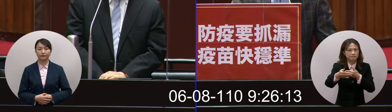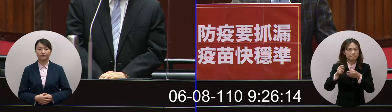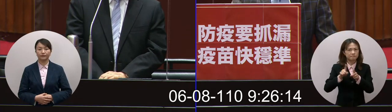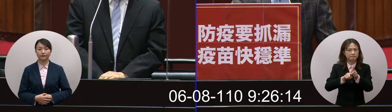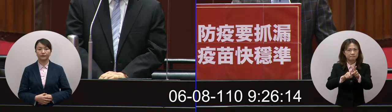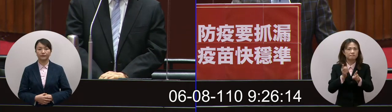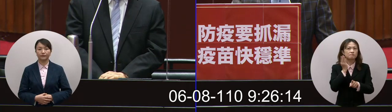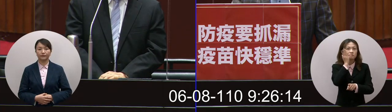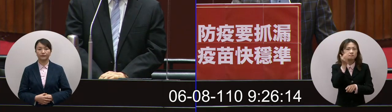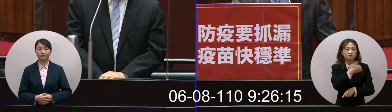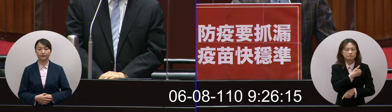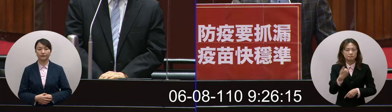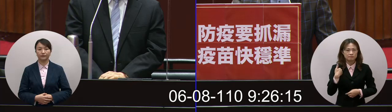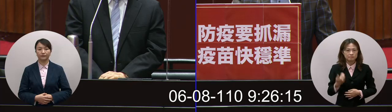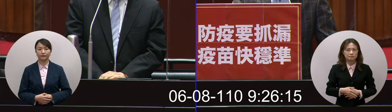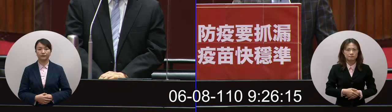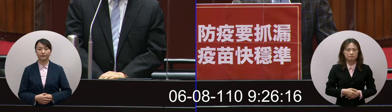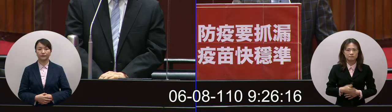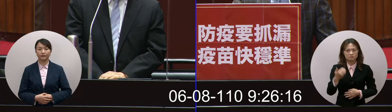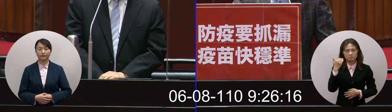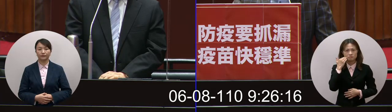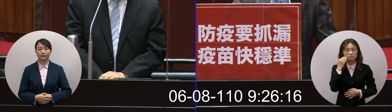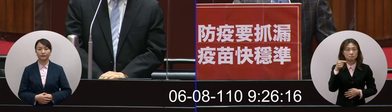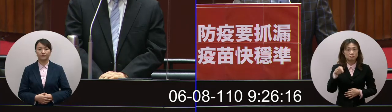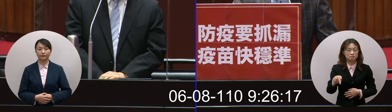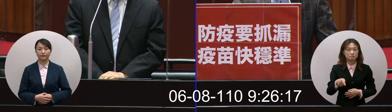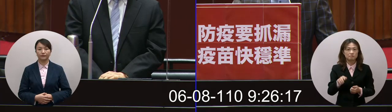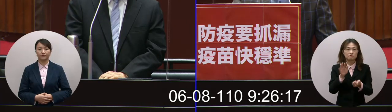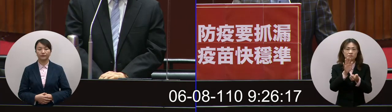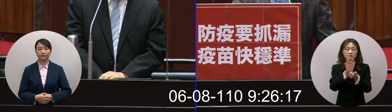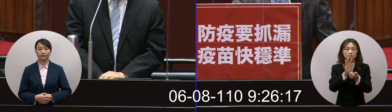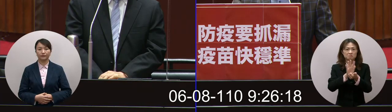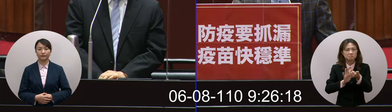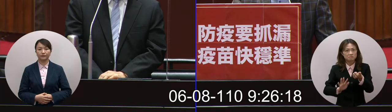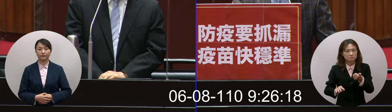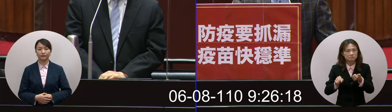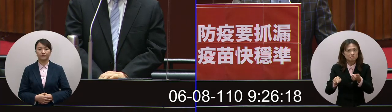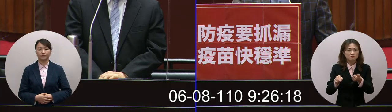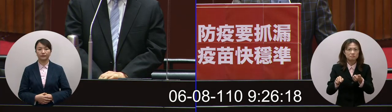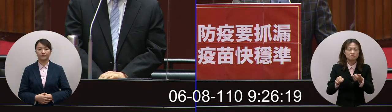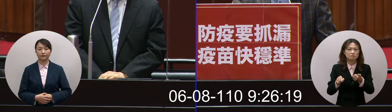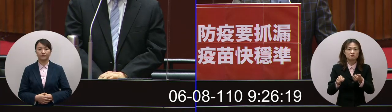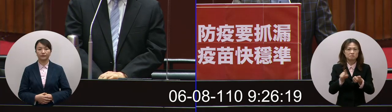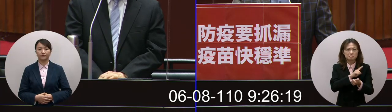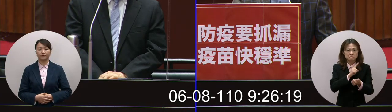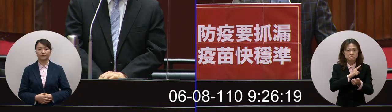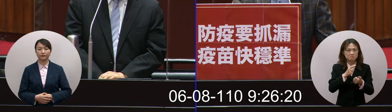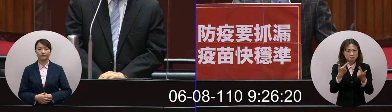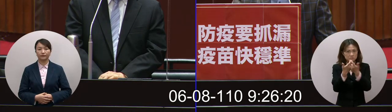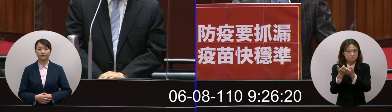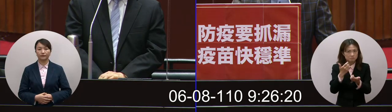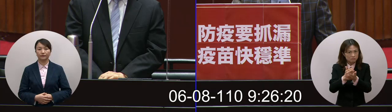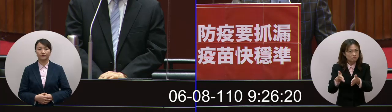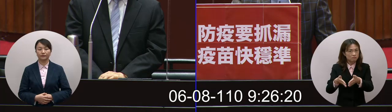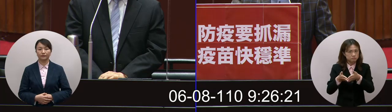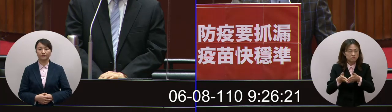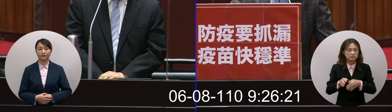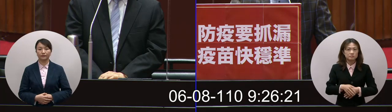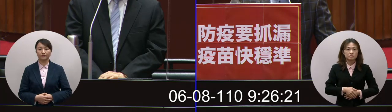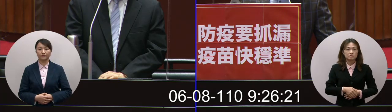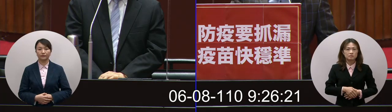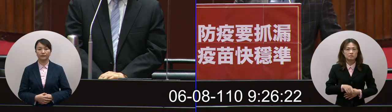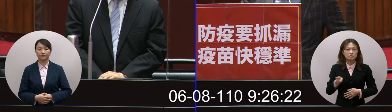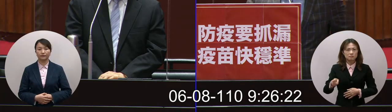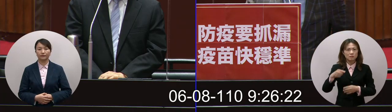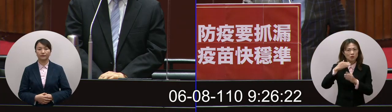伍会，有哪有营长等等，啊嘛家己有军医局，这应该拢是有相当知识甲道德涵养的，应该